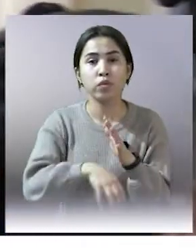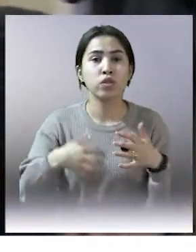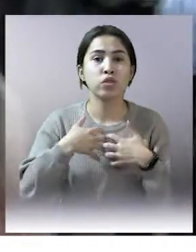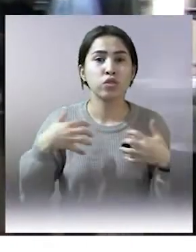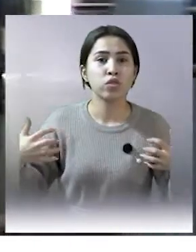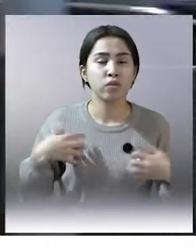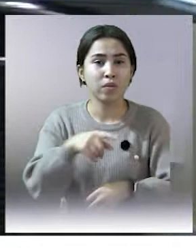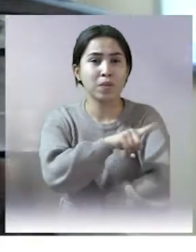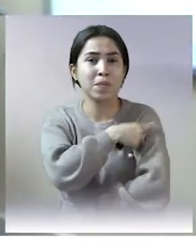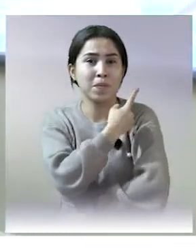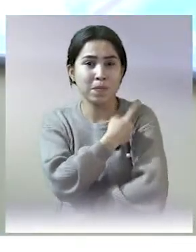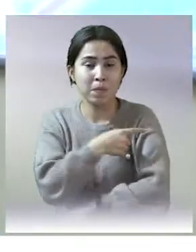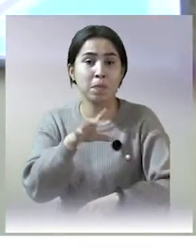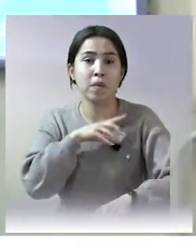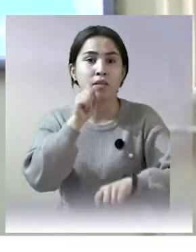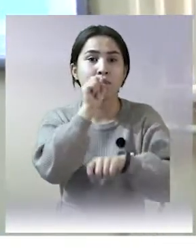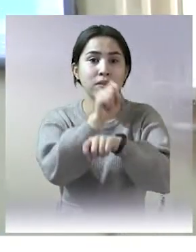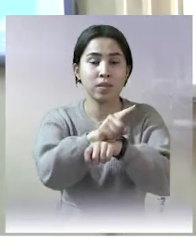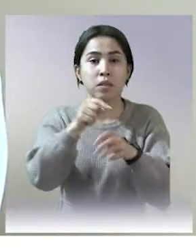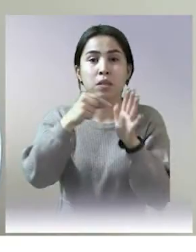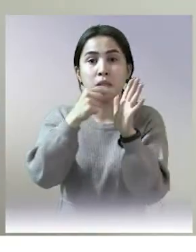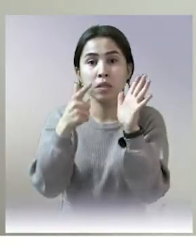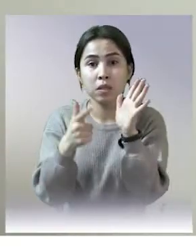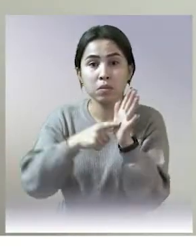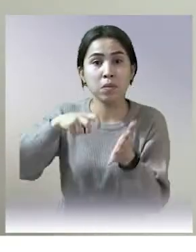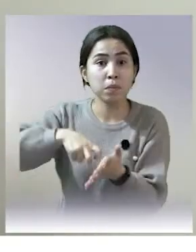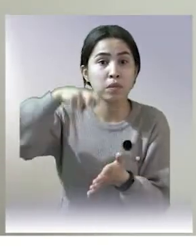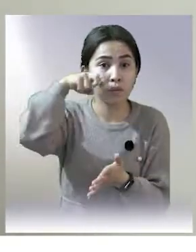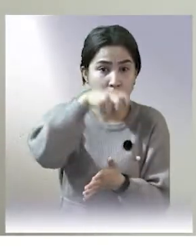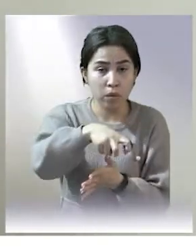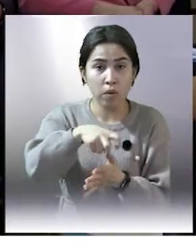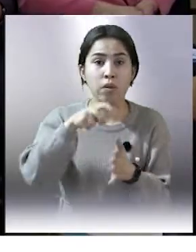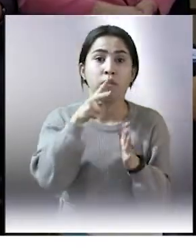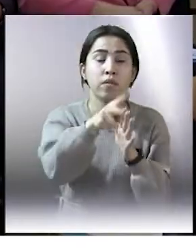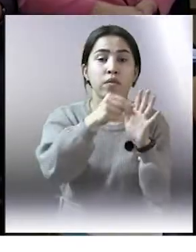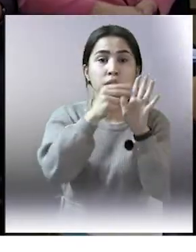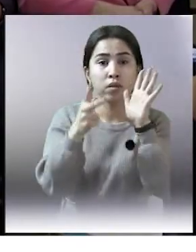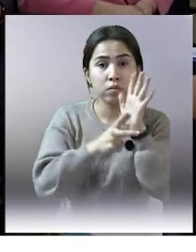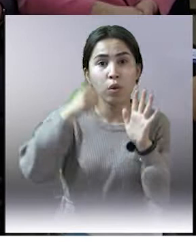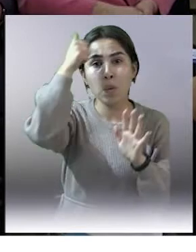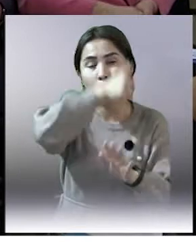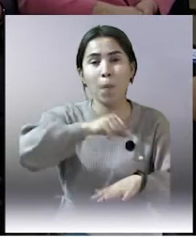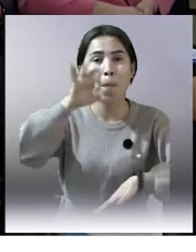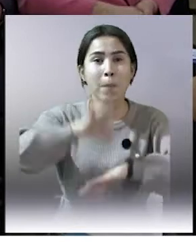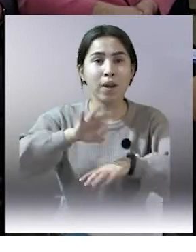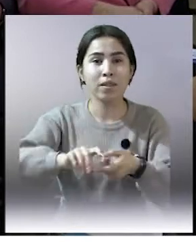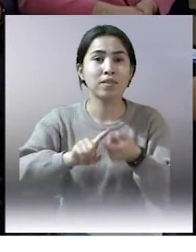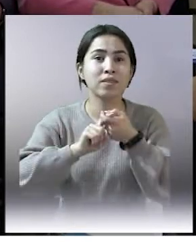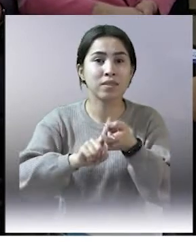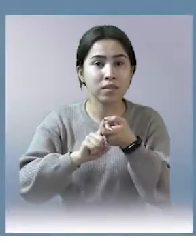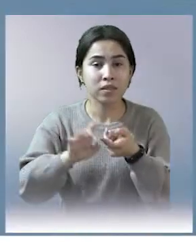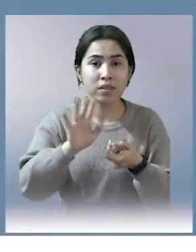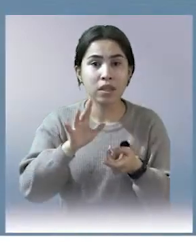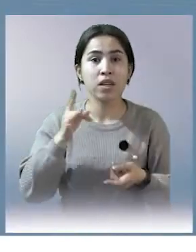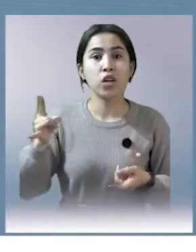Елбасының жолдауына сәйкес педагог мәртебесін көтеру, олардың жалақысын жоғарылату бүгінгінің басты қарары. Ал оқытушылар қауымы жоғары жалақыға